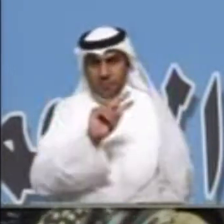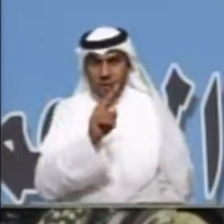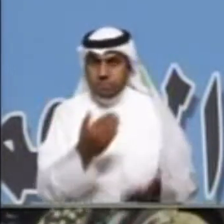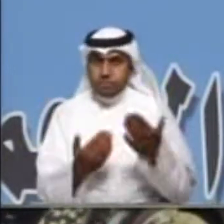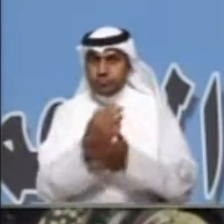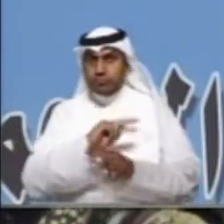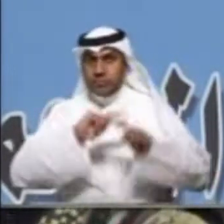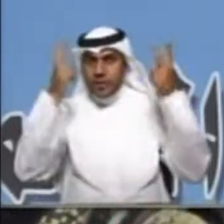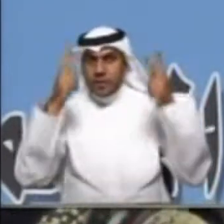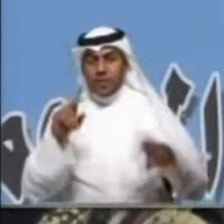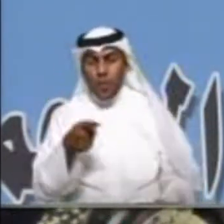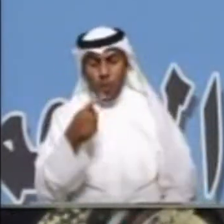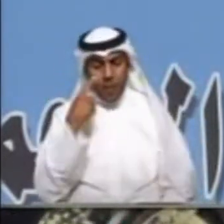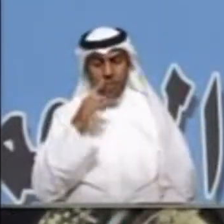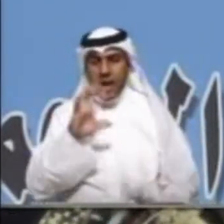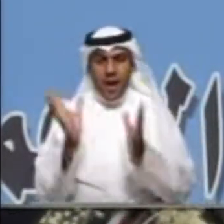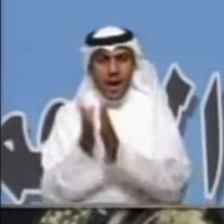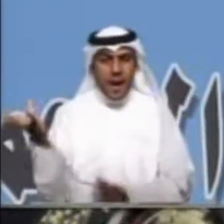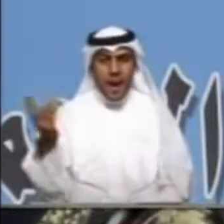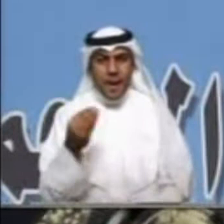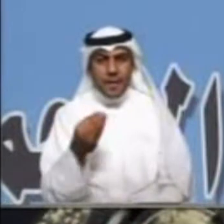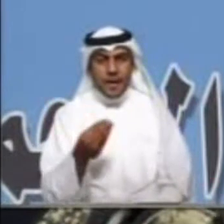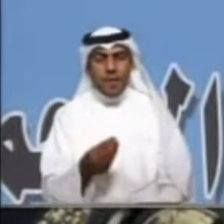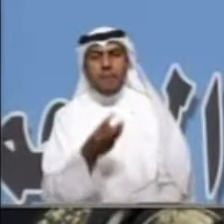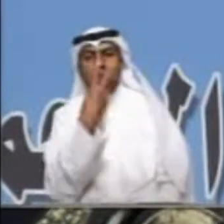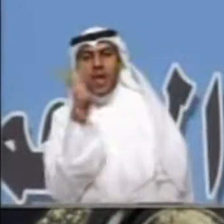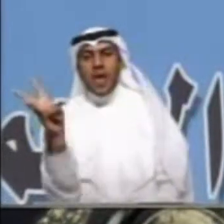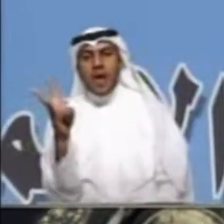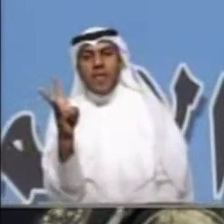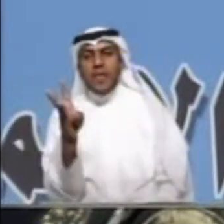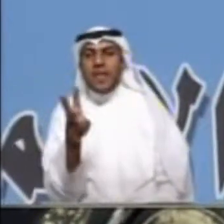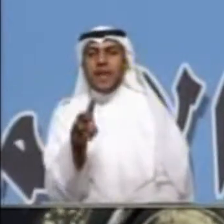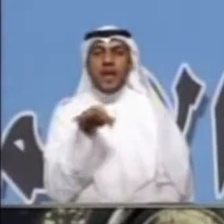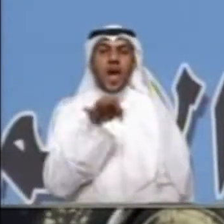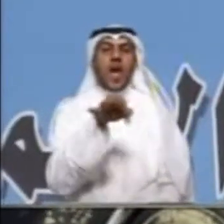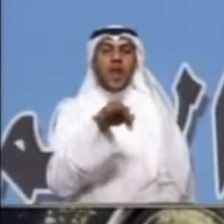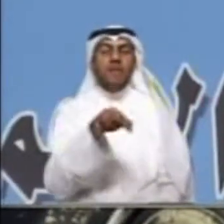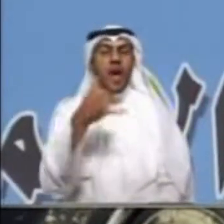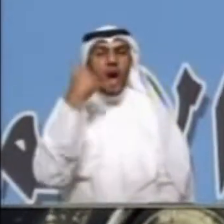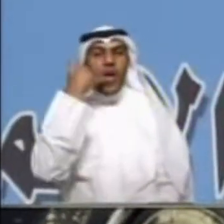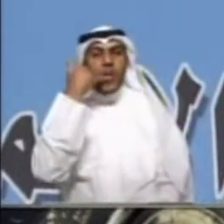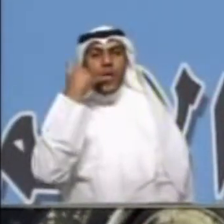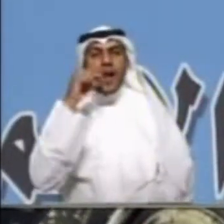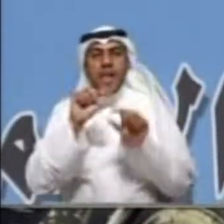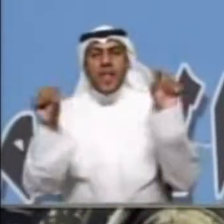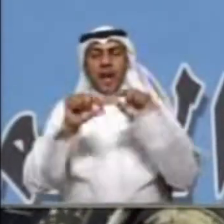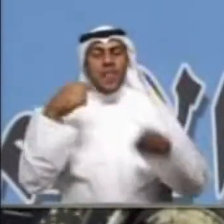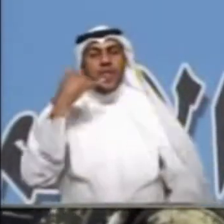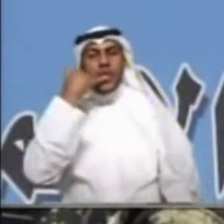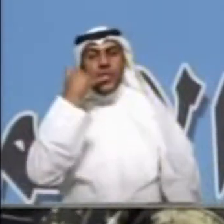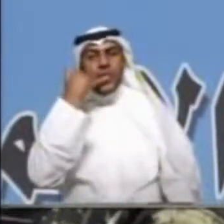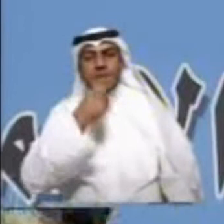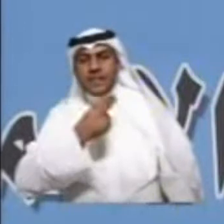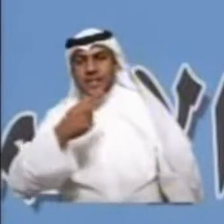وتقريبا يستوعب 30,000 خط، وأيضا متوفر في